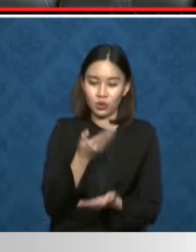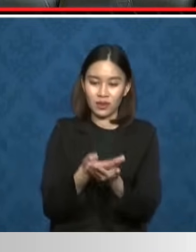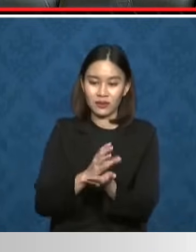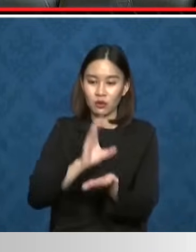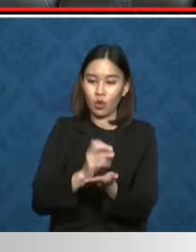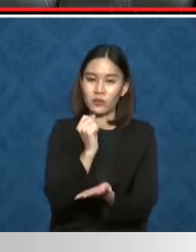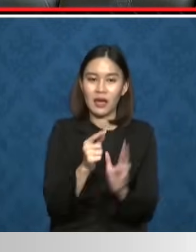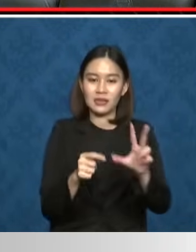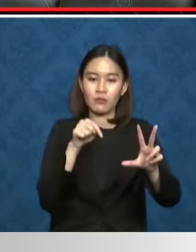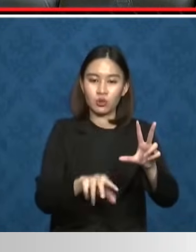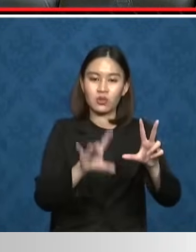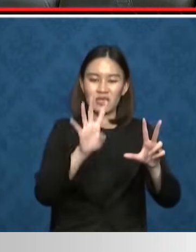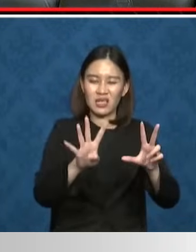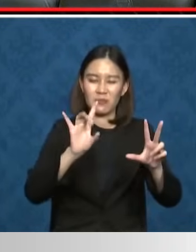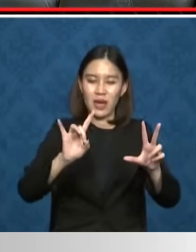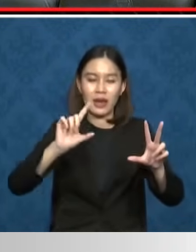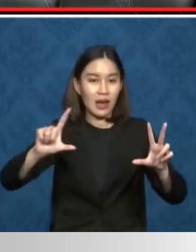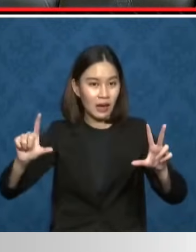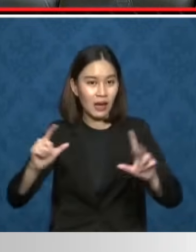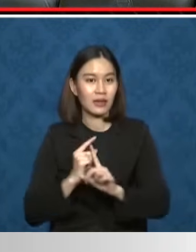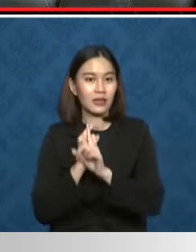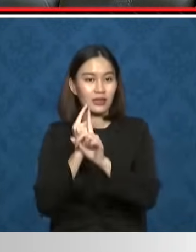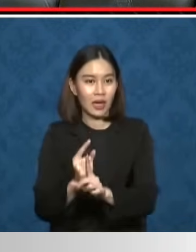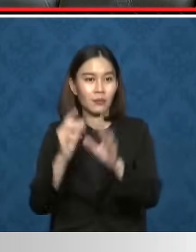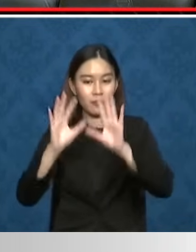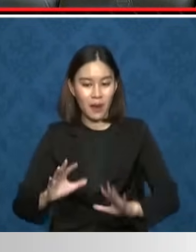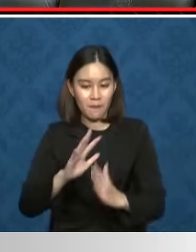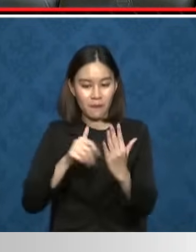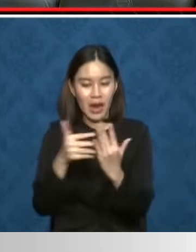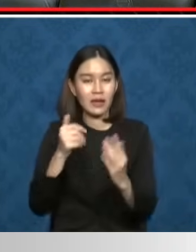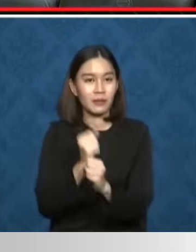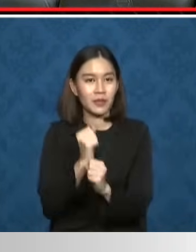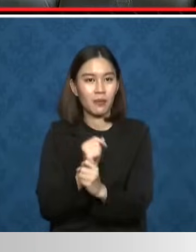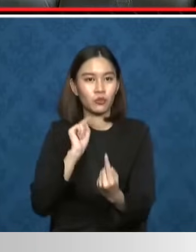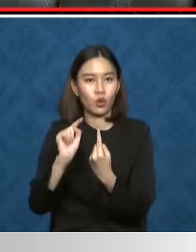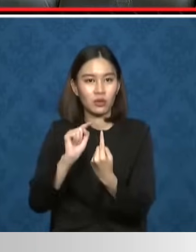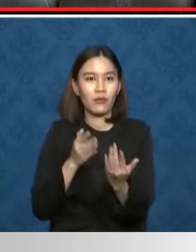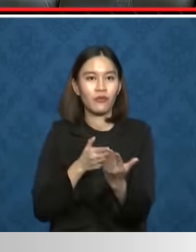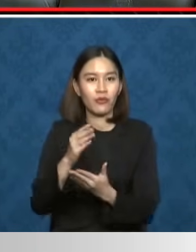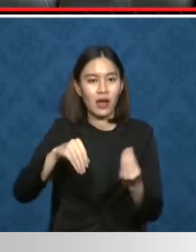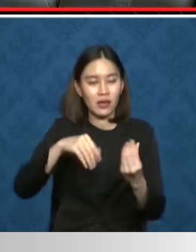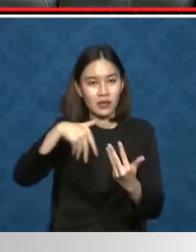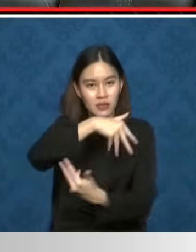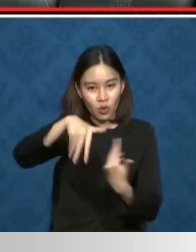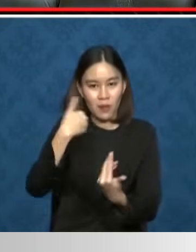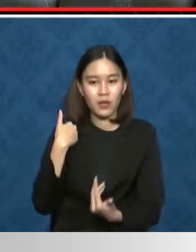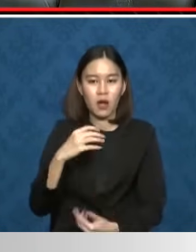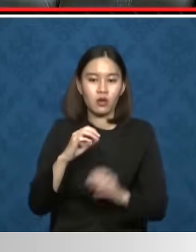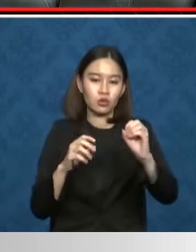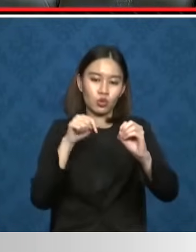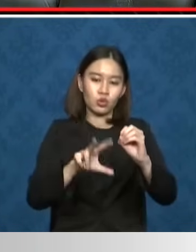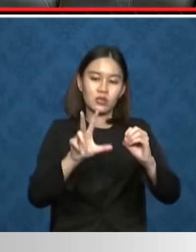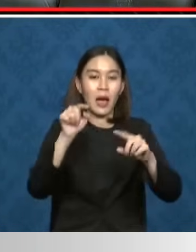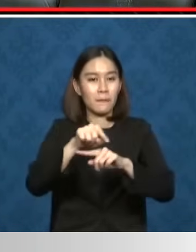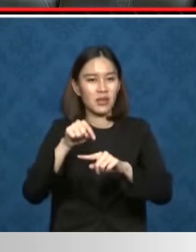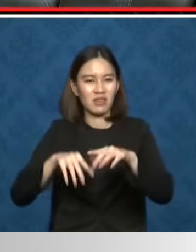จ่าย 3.48 ล้านล้านบาทตามลักษณะงานพบว่าด้านการสิ่งแวดล้อมมีสัดส่วนอยู่เพียง 0.3%